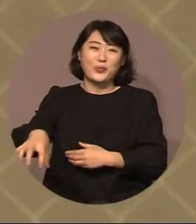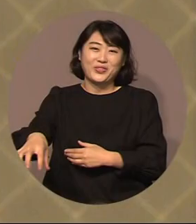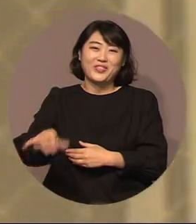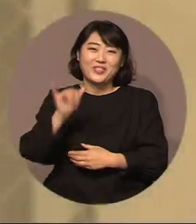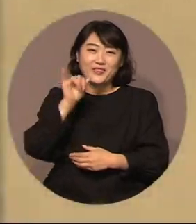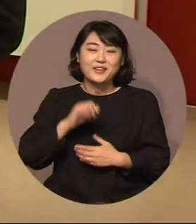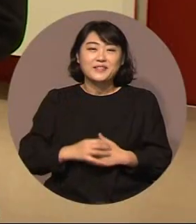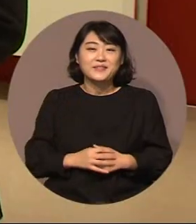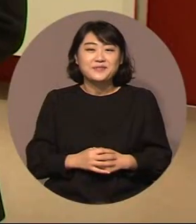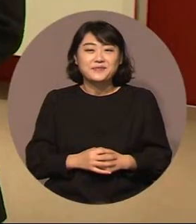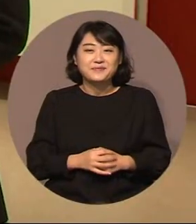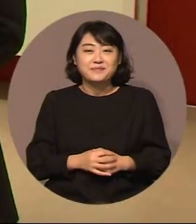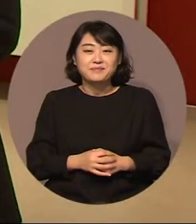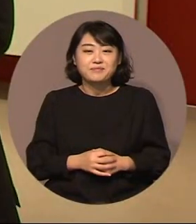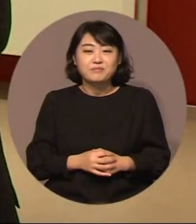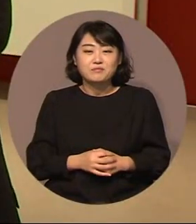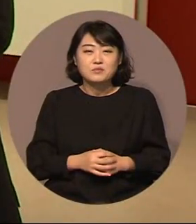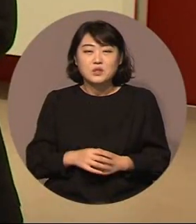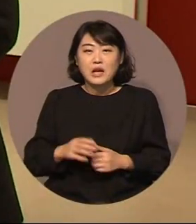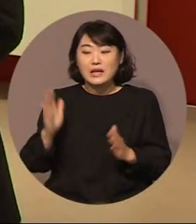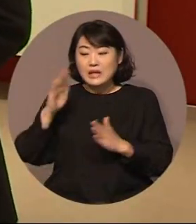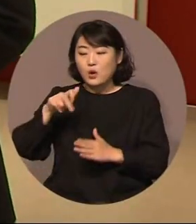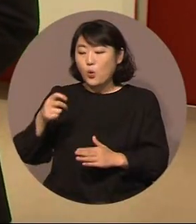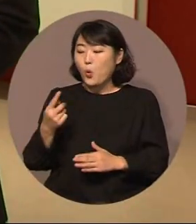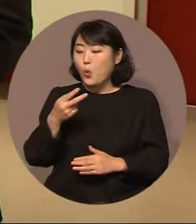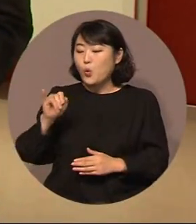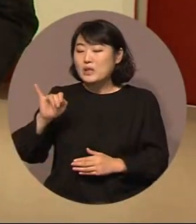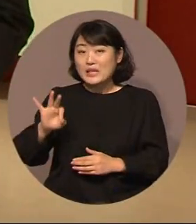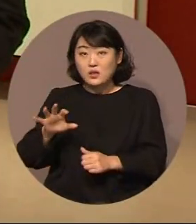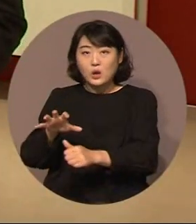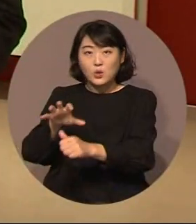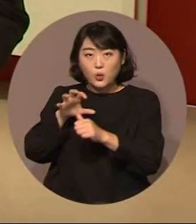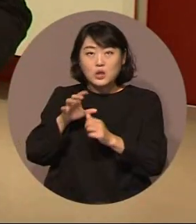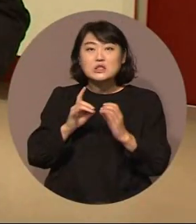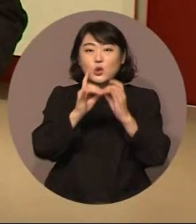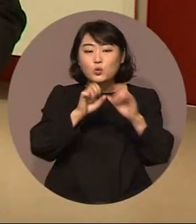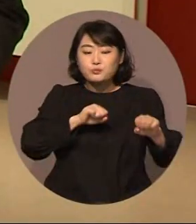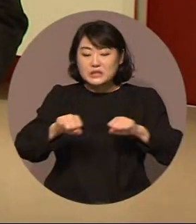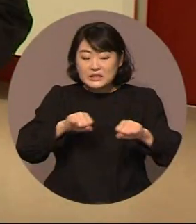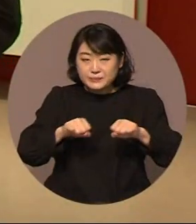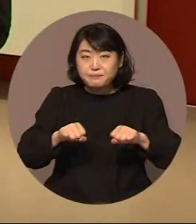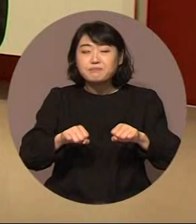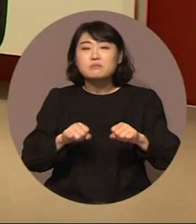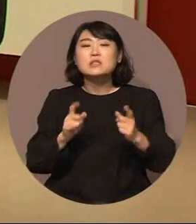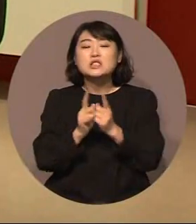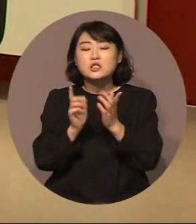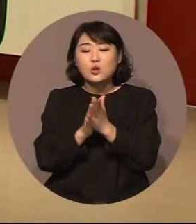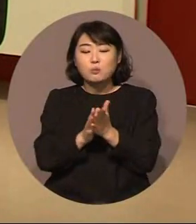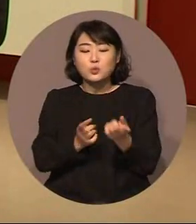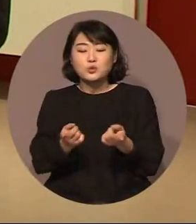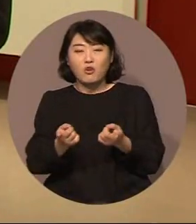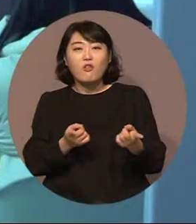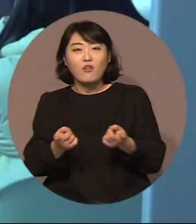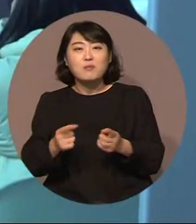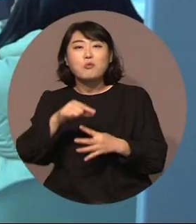채워졌습니다. 학생들이 코딩을 통해 드론의 움직임을 직접 설계하고 작동해보는 프로그램도 진행됩니다.